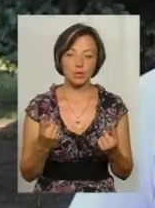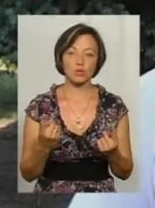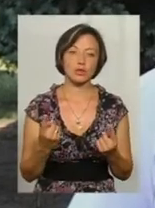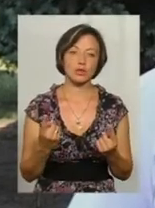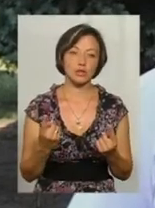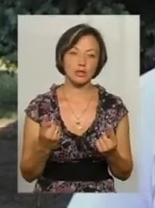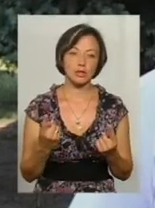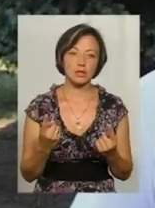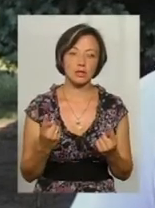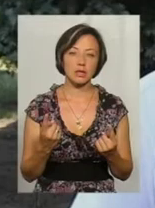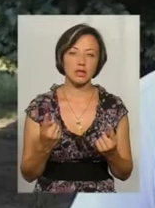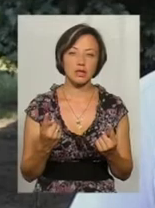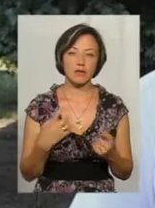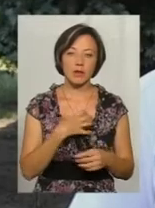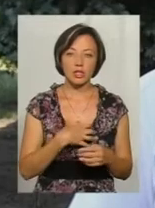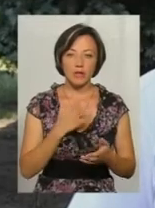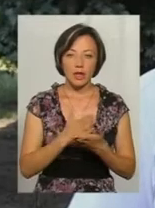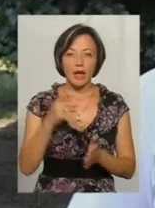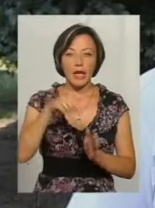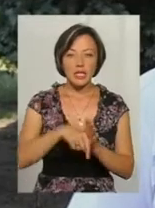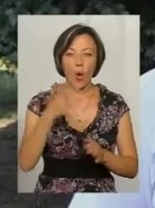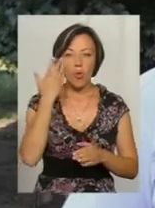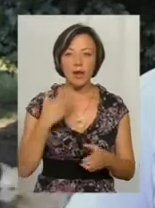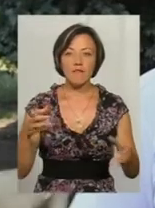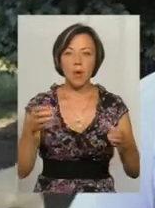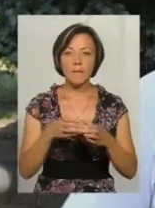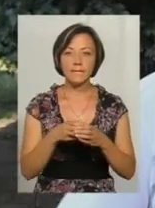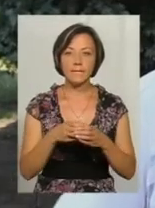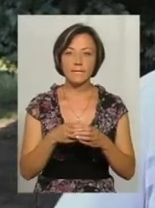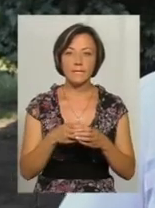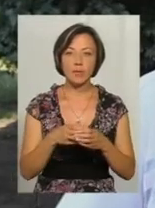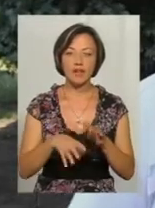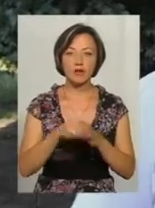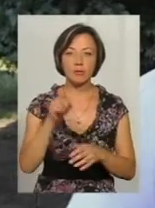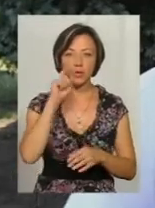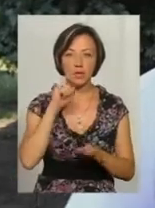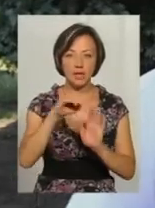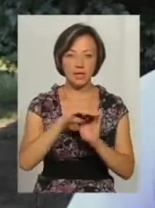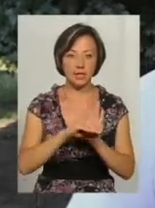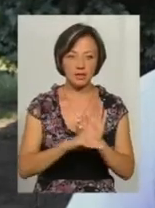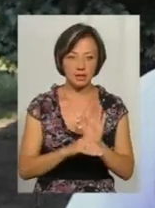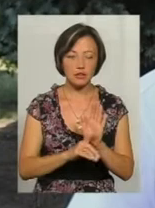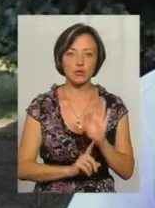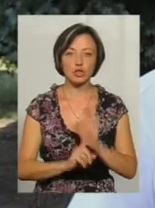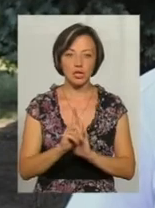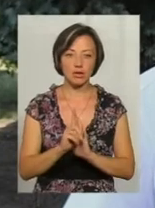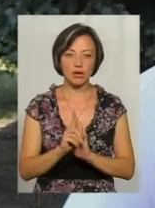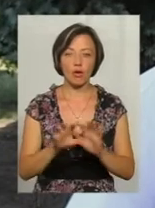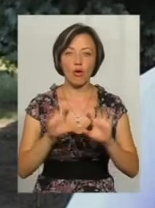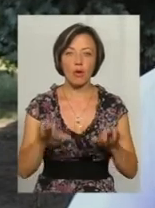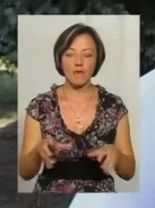є та риса, коли в комітеті, в рейтингу комітету виборців України, спочатку